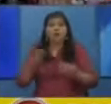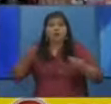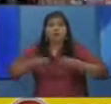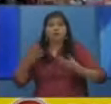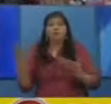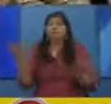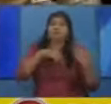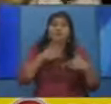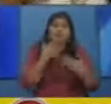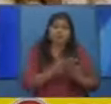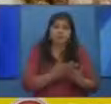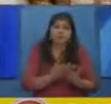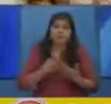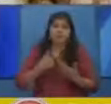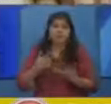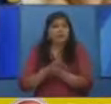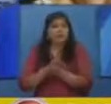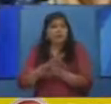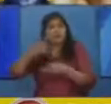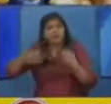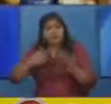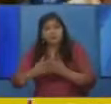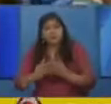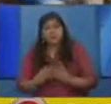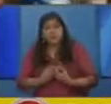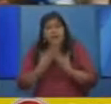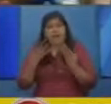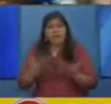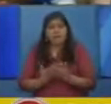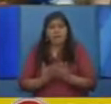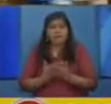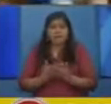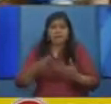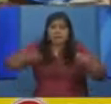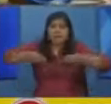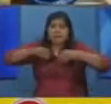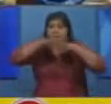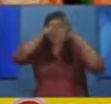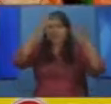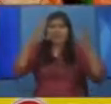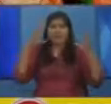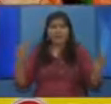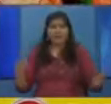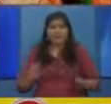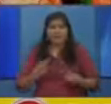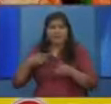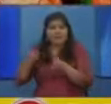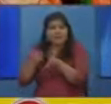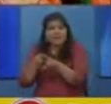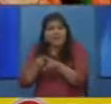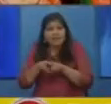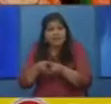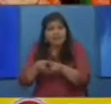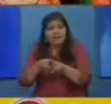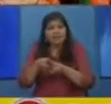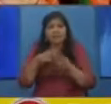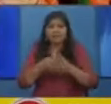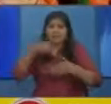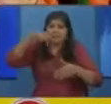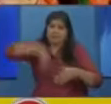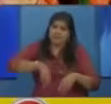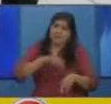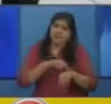वाला है। त्योहारों की ये उमंग और बाजार की चमक एक दूसरे से जुड़ी हुई है। लेकिन इस